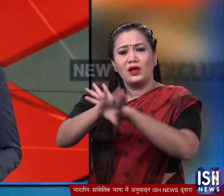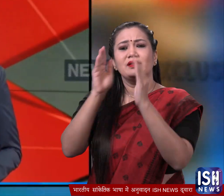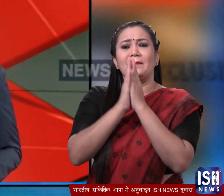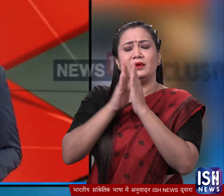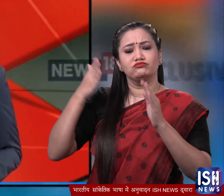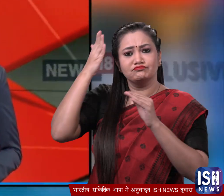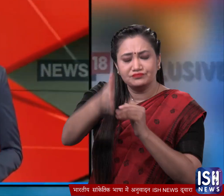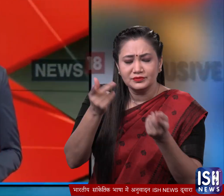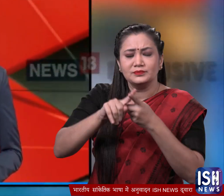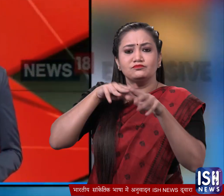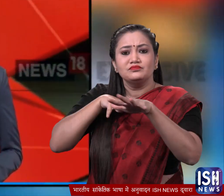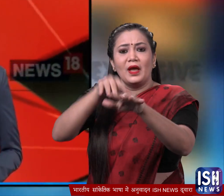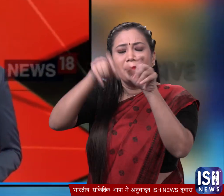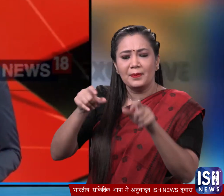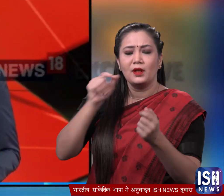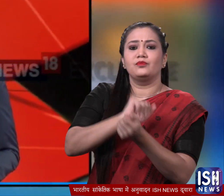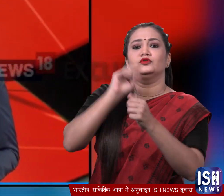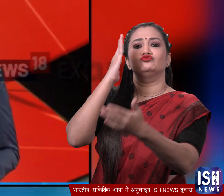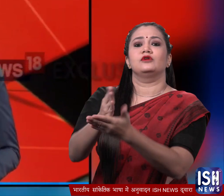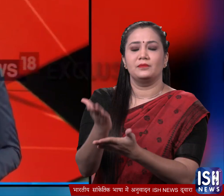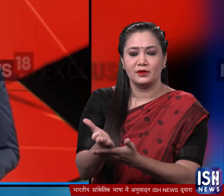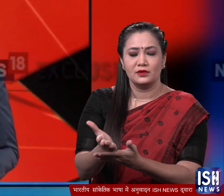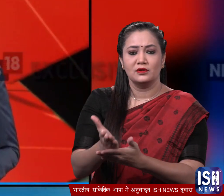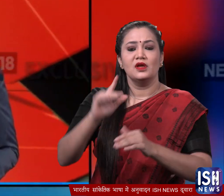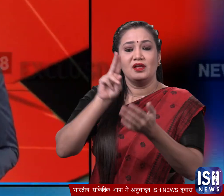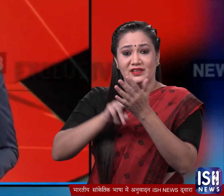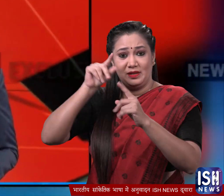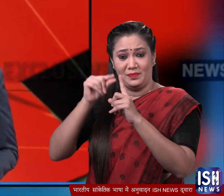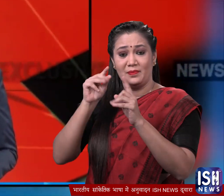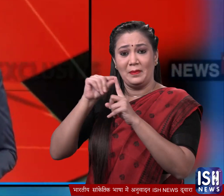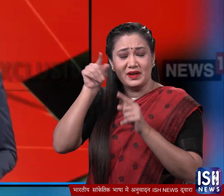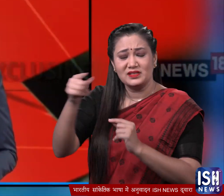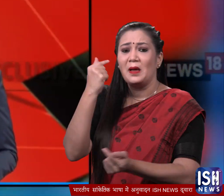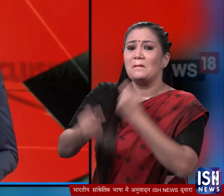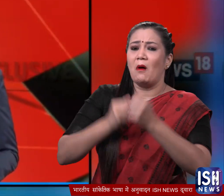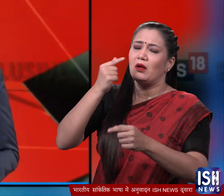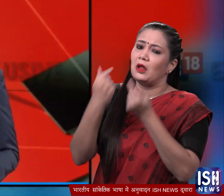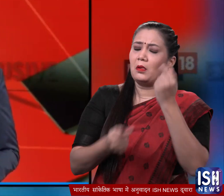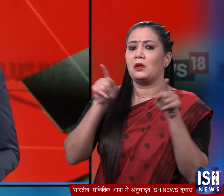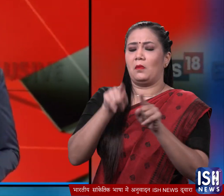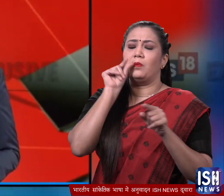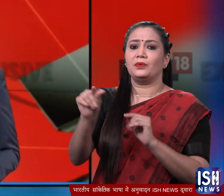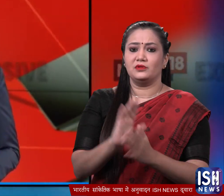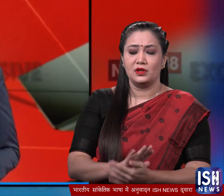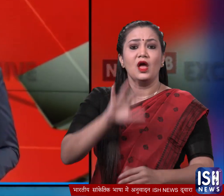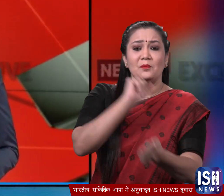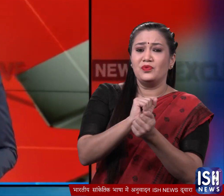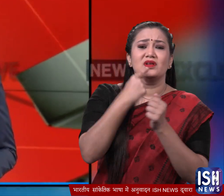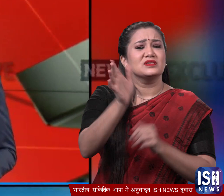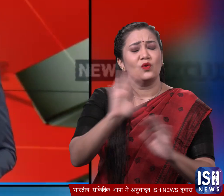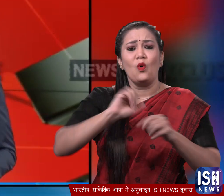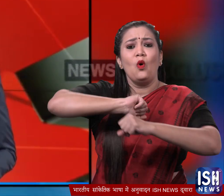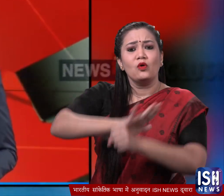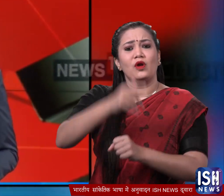जा रहे थे, जिनके काफिले में शामिल लोगों को पुलिस ने रोका, जिसे निशीथ प्रामाणिक ने राजनीतिक बदले की कार्रवाई बताया। जबकि पुलिस का दावा